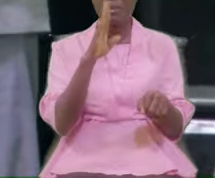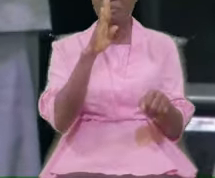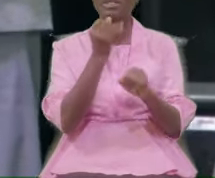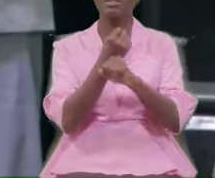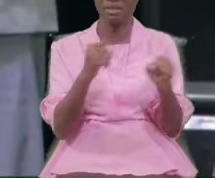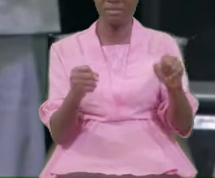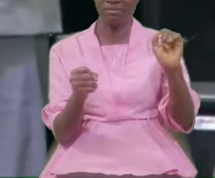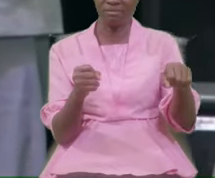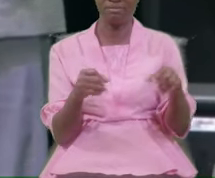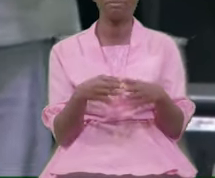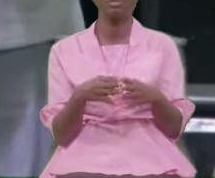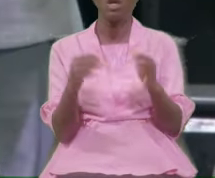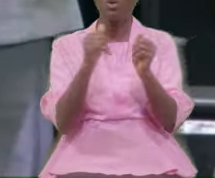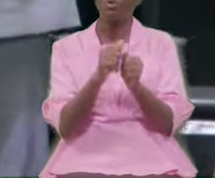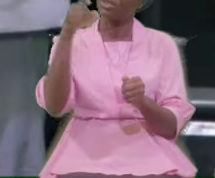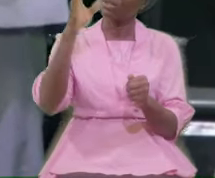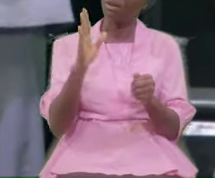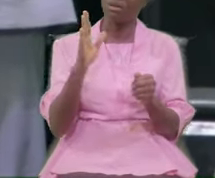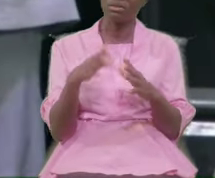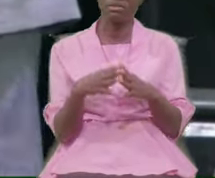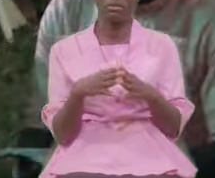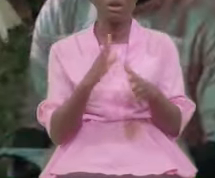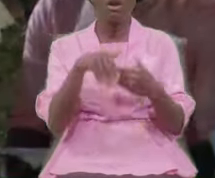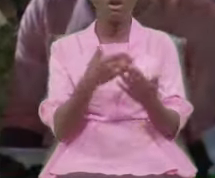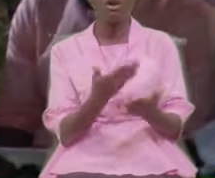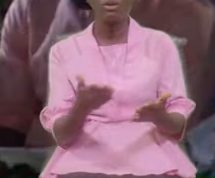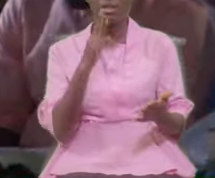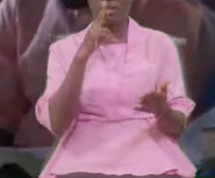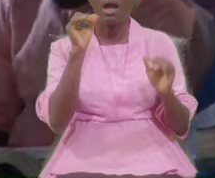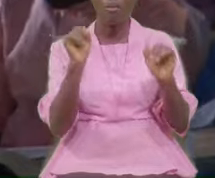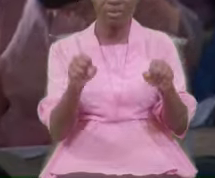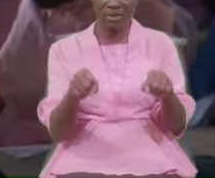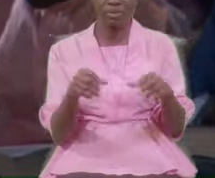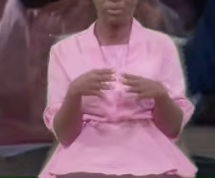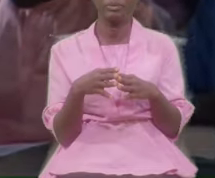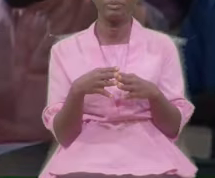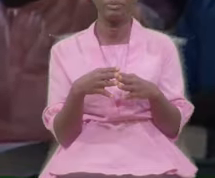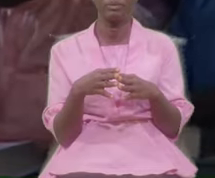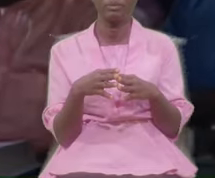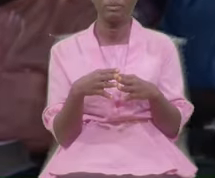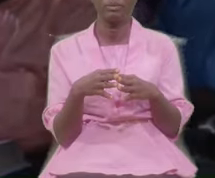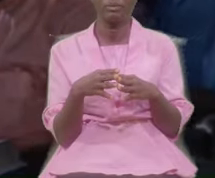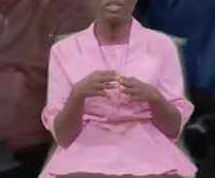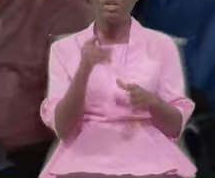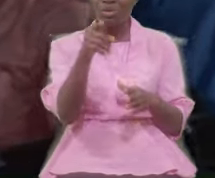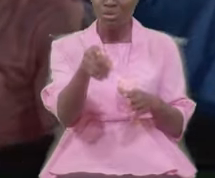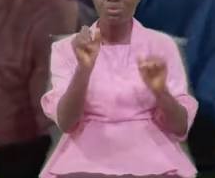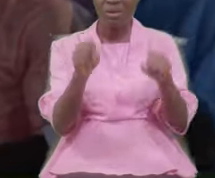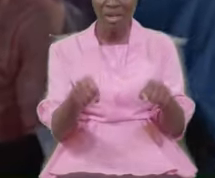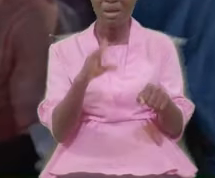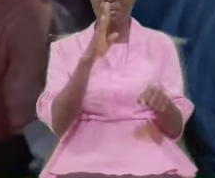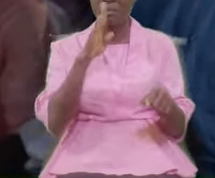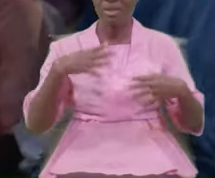with God Diyos ang tanang butang posible gayon you can heal Pwede ka